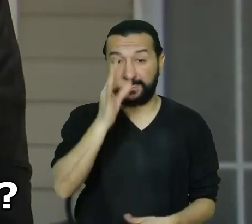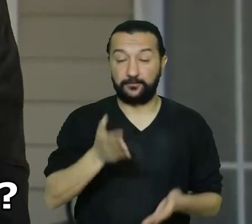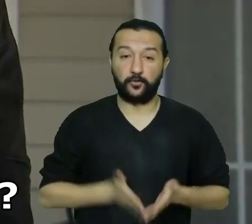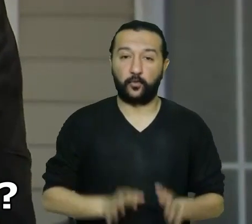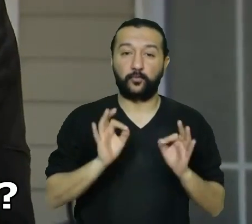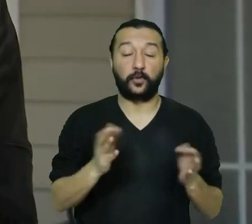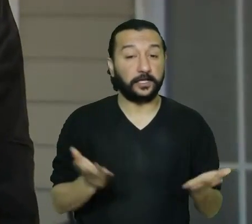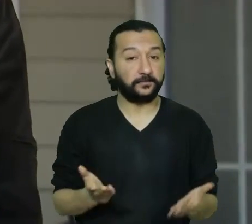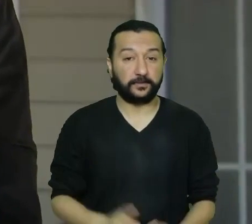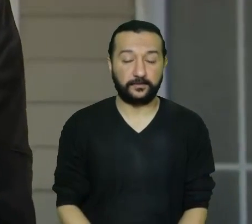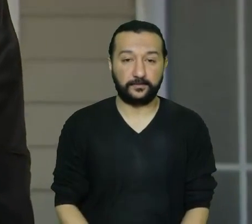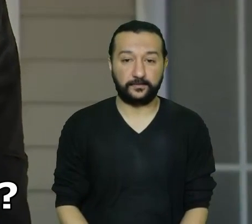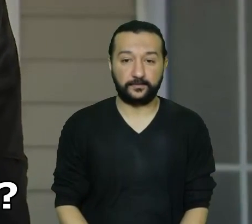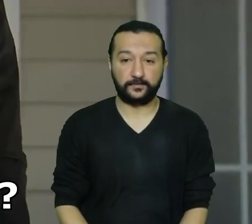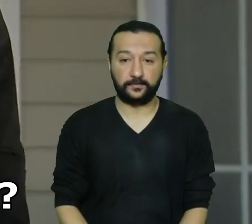doğum günü ya?